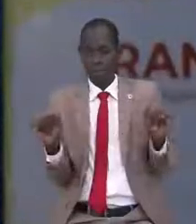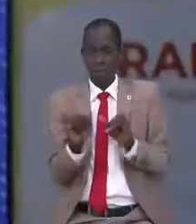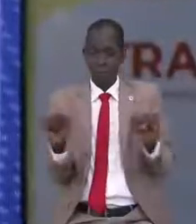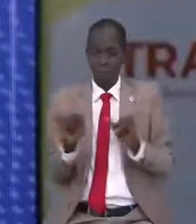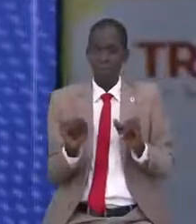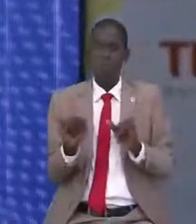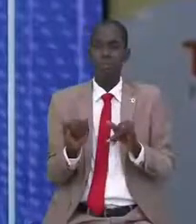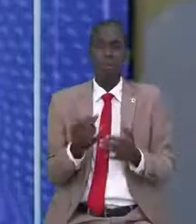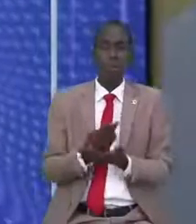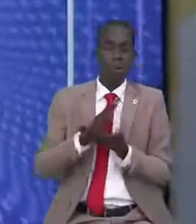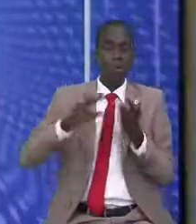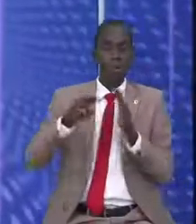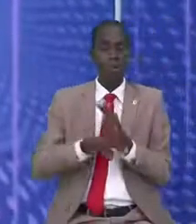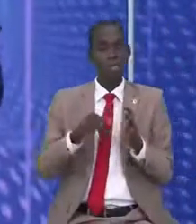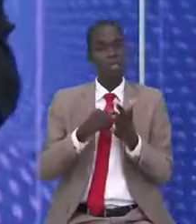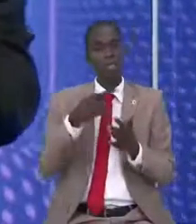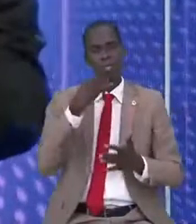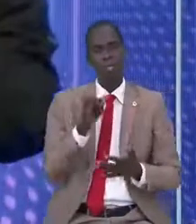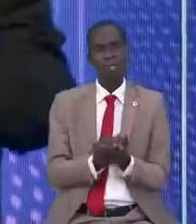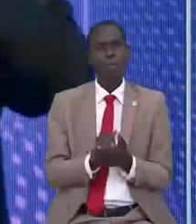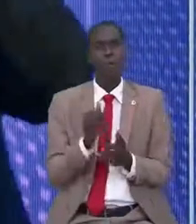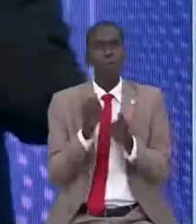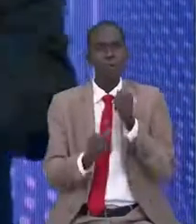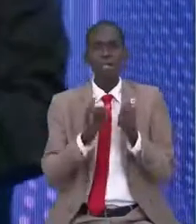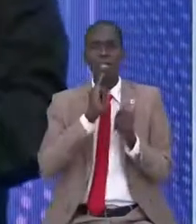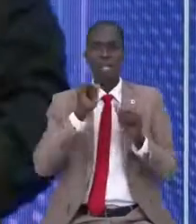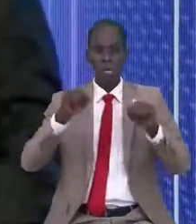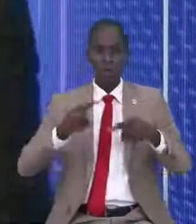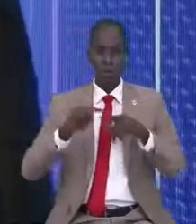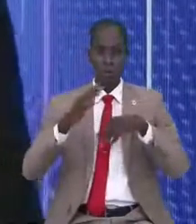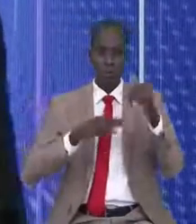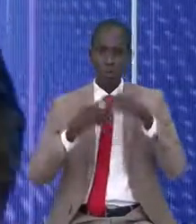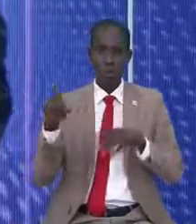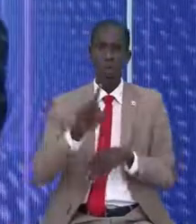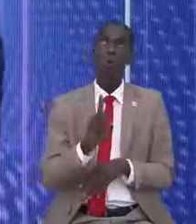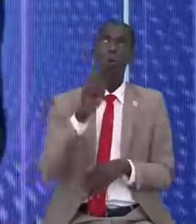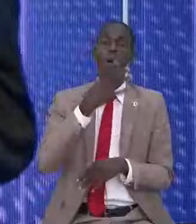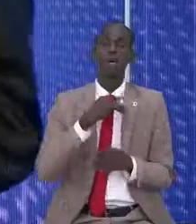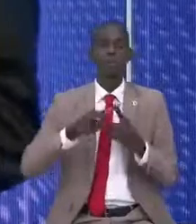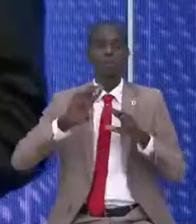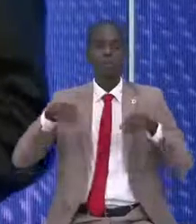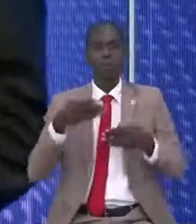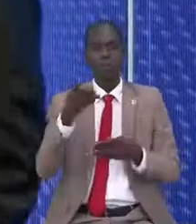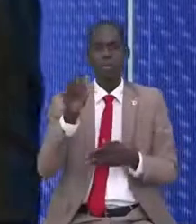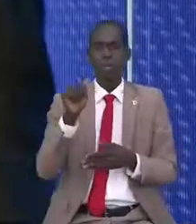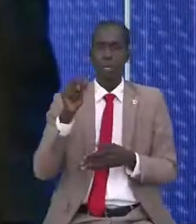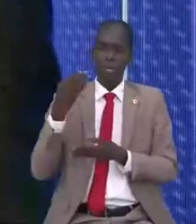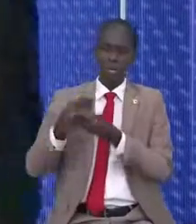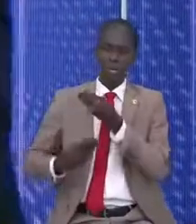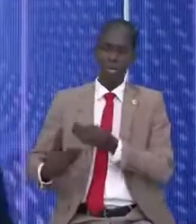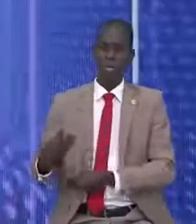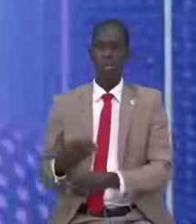de la sainteté? À celui qui peut édifier et donner l'héritage avec